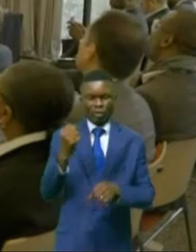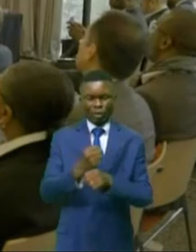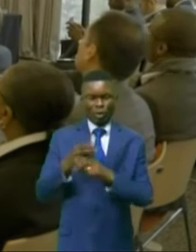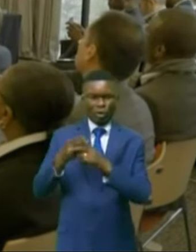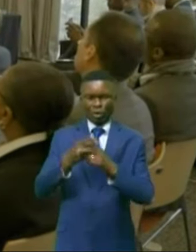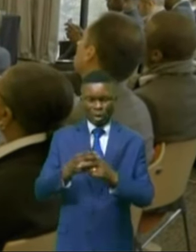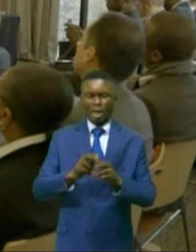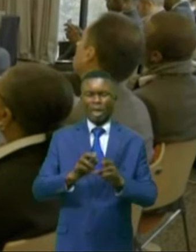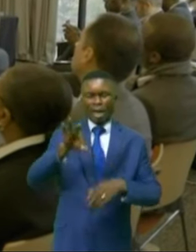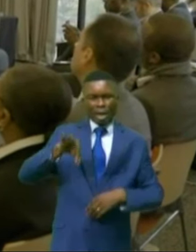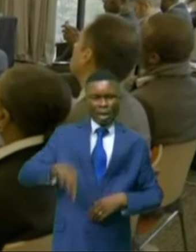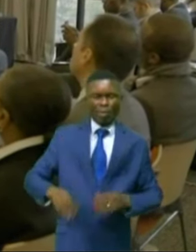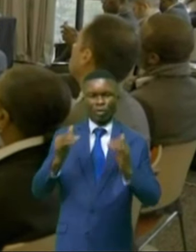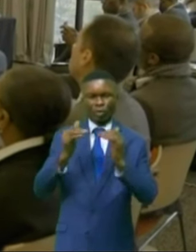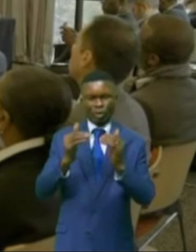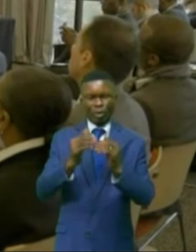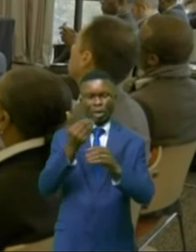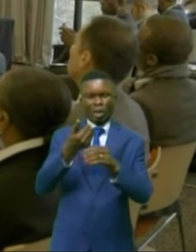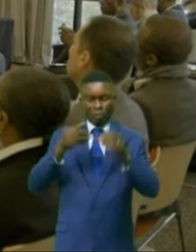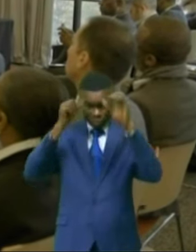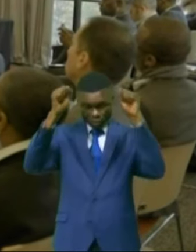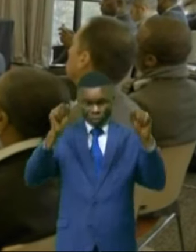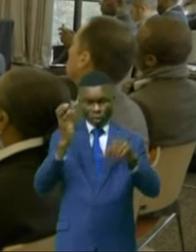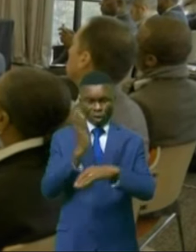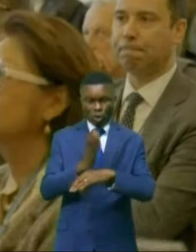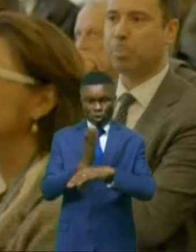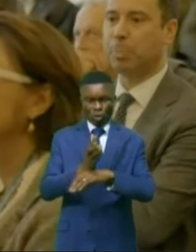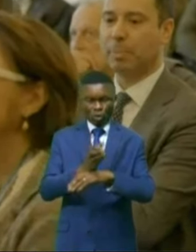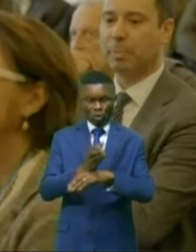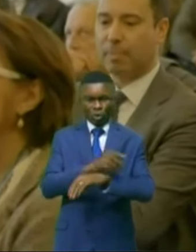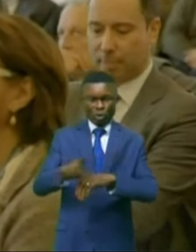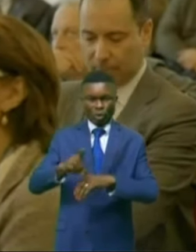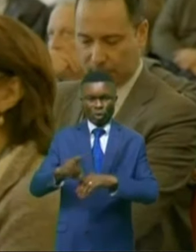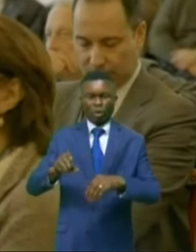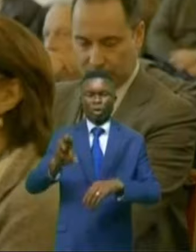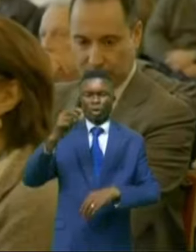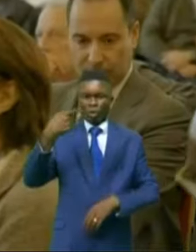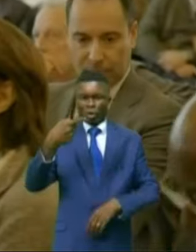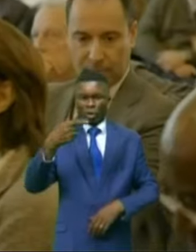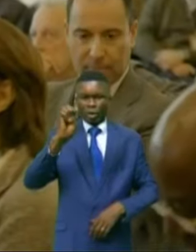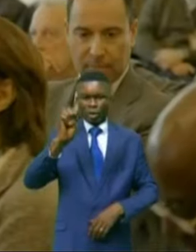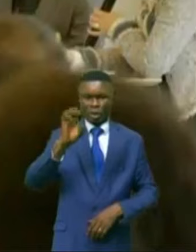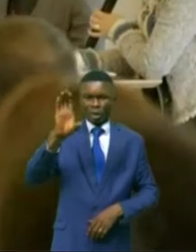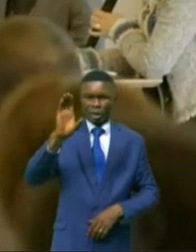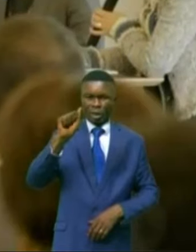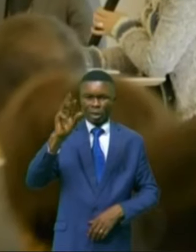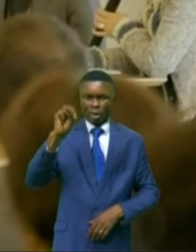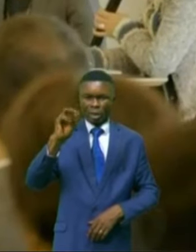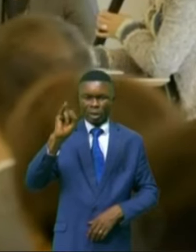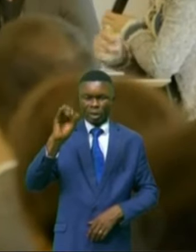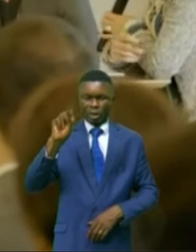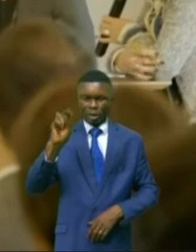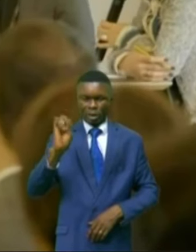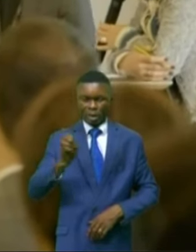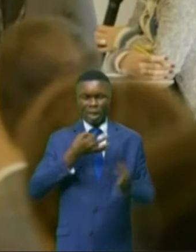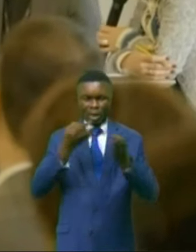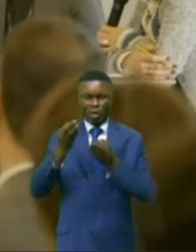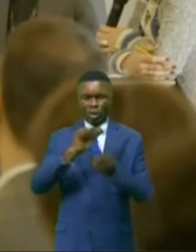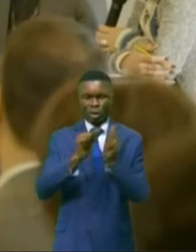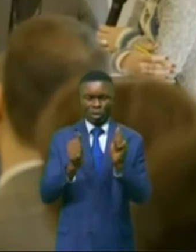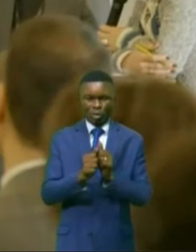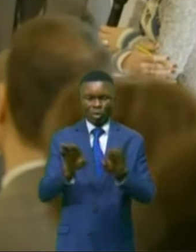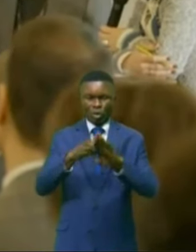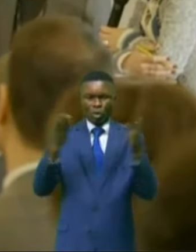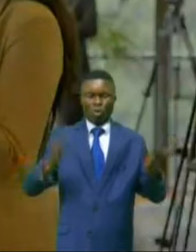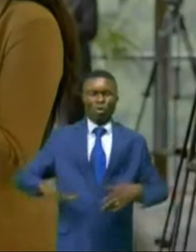et rentable avant que le président du conseil d'administration de l'AGCAMINE, M. Guy Robert Lukama, n'argumente sur l'ouverture du